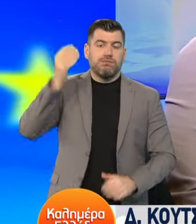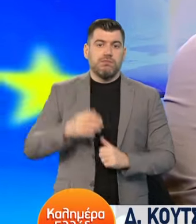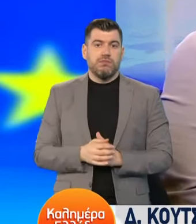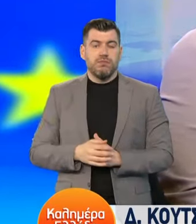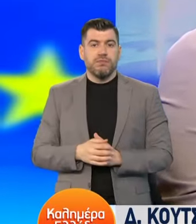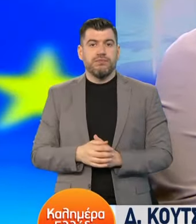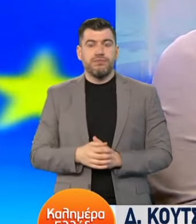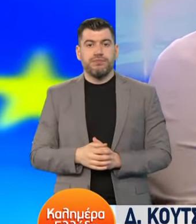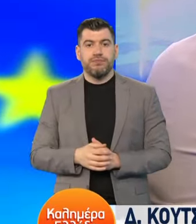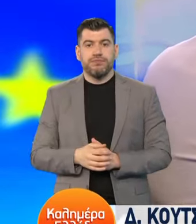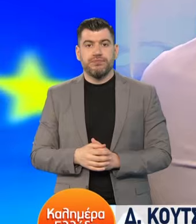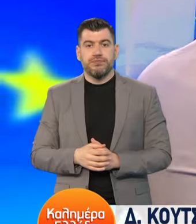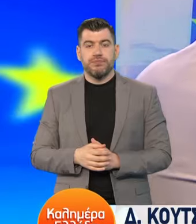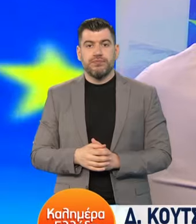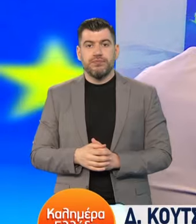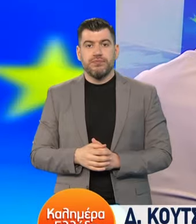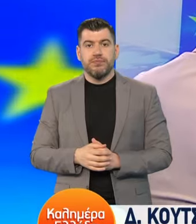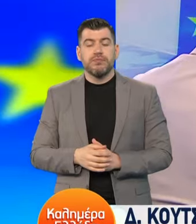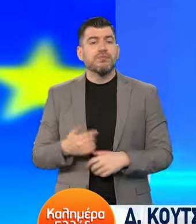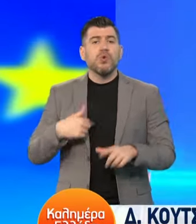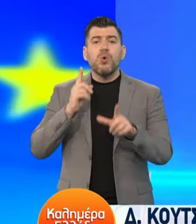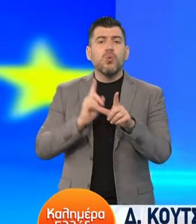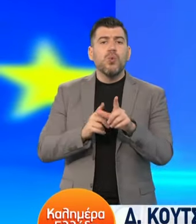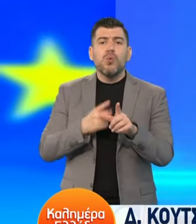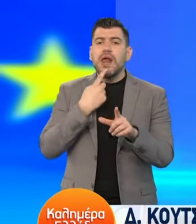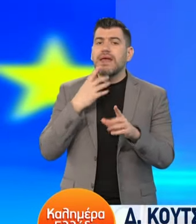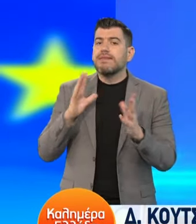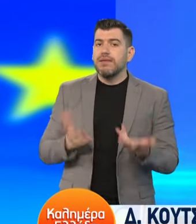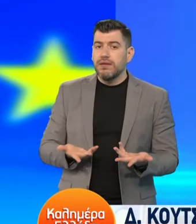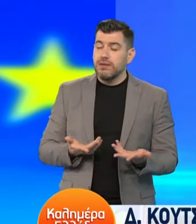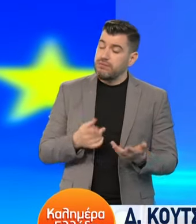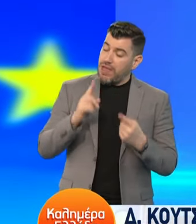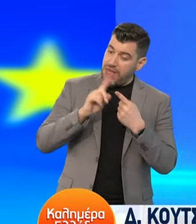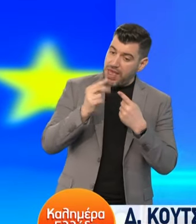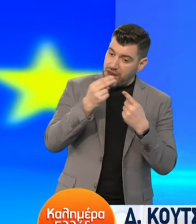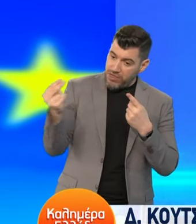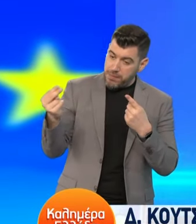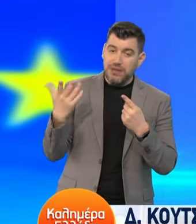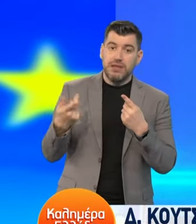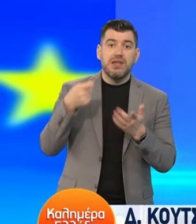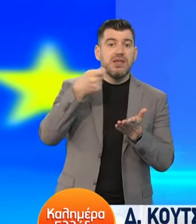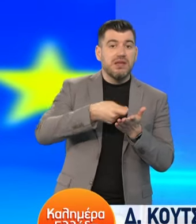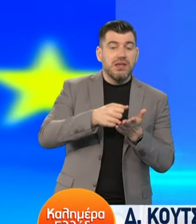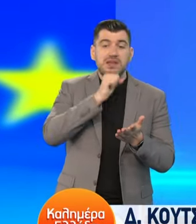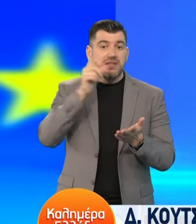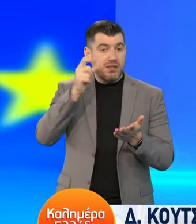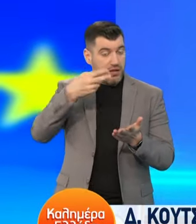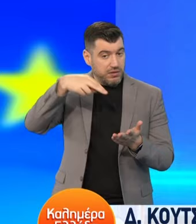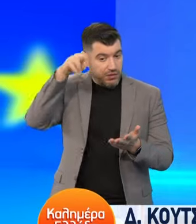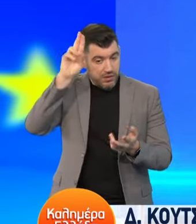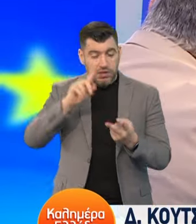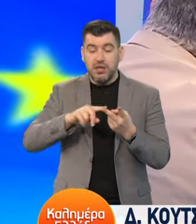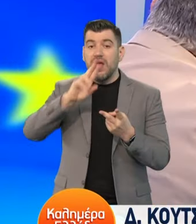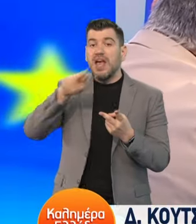γιατί ξέρετε τι είναι. Ένα ζήτημα είναι η αύξηση των μισθών και των συντάξεων. Το άλλο ζήτημα είναι η κατάργηση των έμεσων